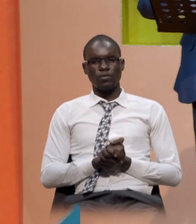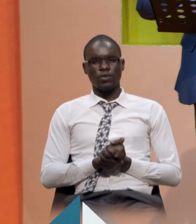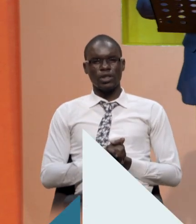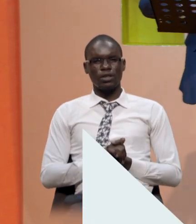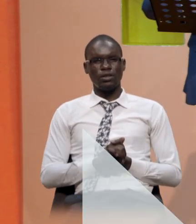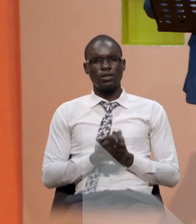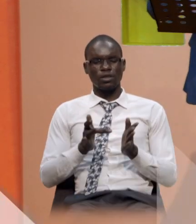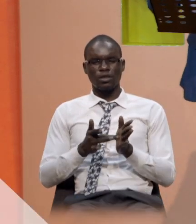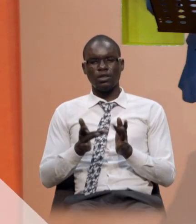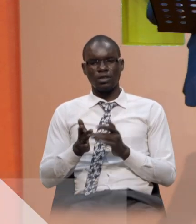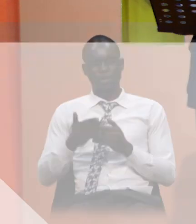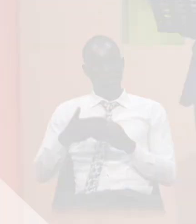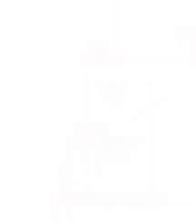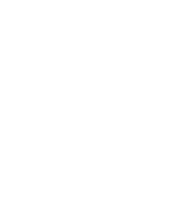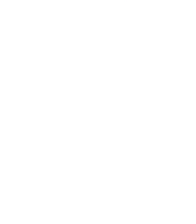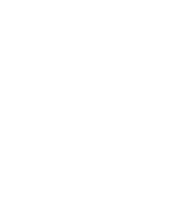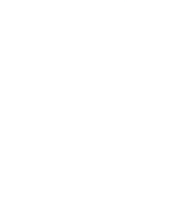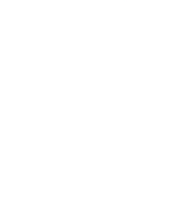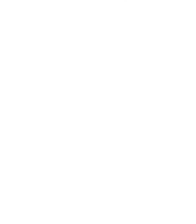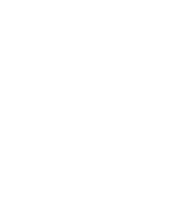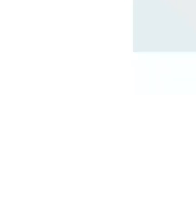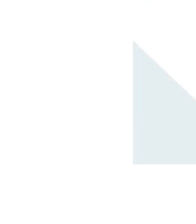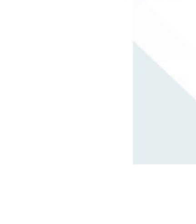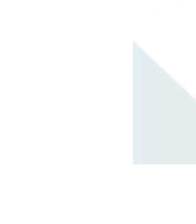juu. Yesu yuko mbele, tumwandame juu.